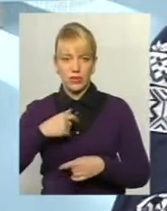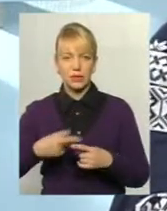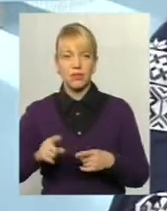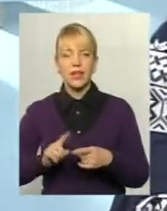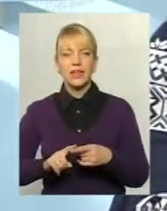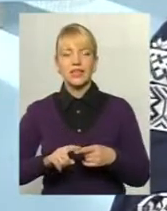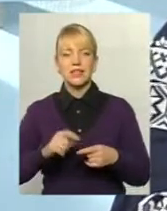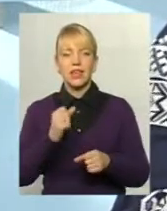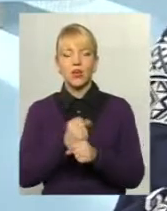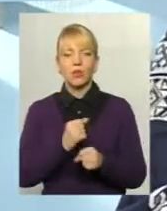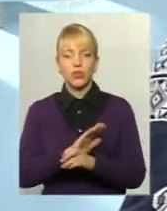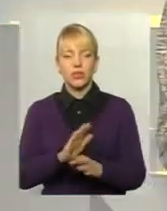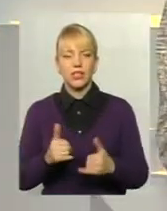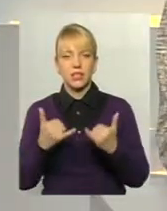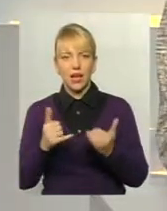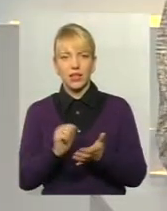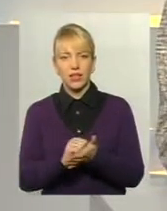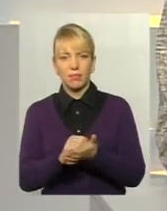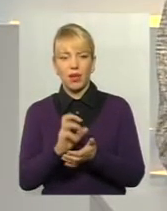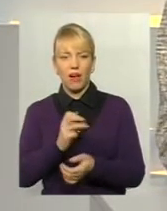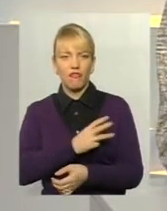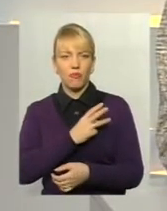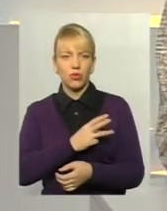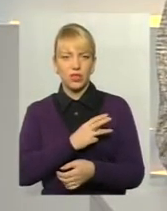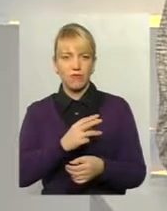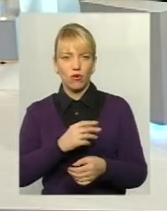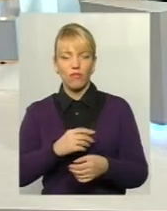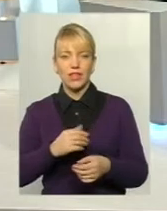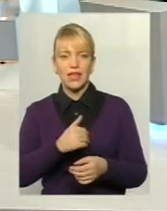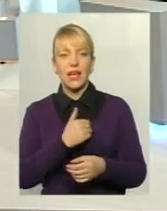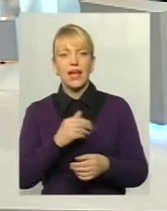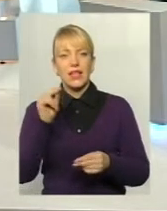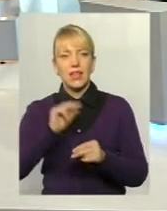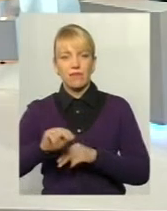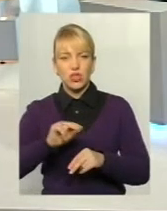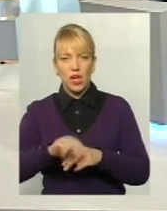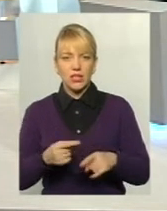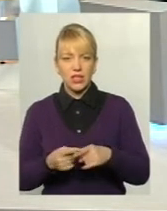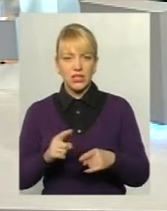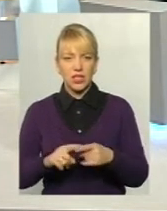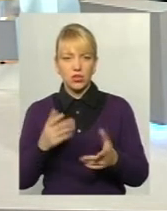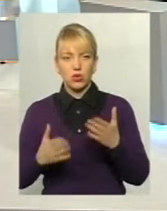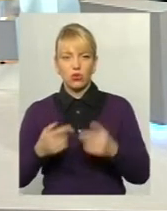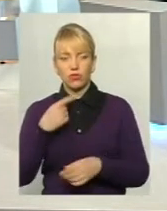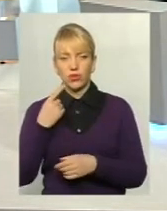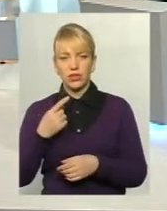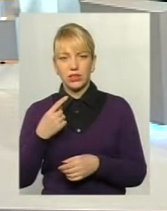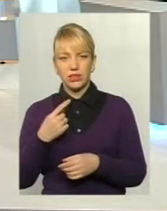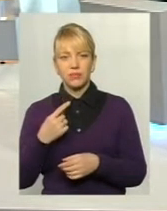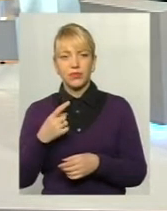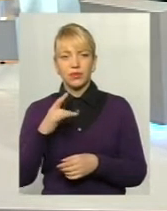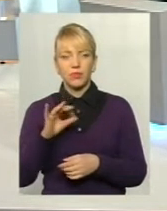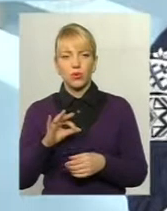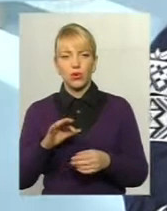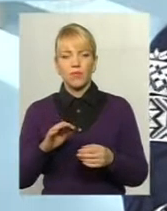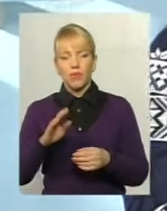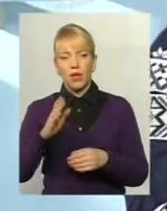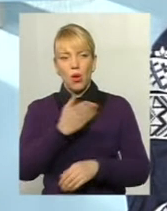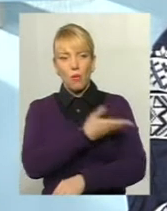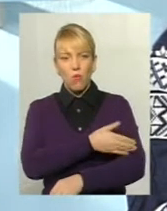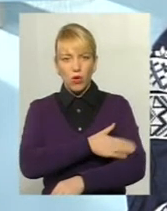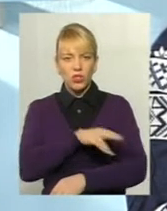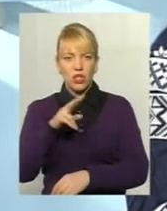робота не заради диплому, а вмотивоване навчання. І в тому числі, якщо говорити, ну от зокрема в Польщі, Лоць,